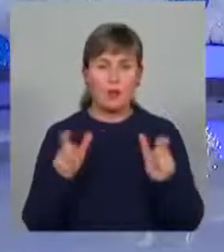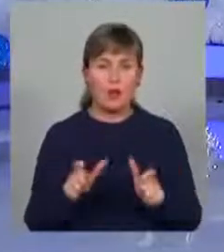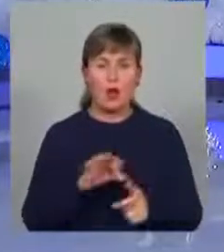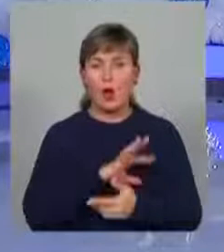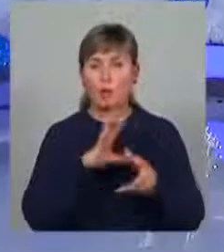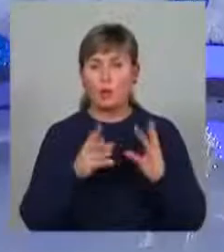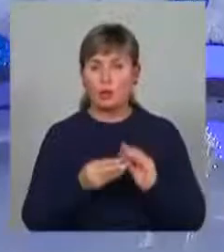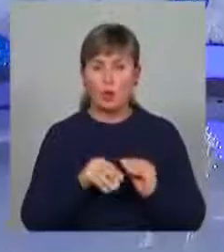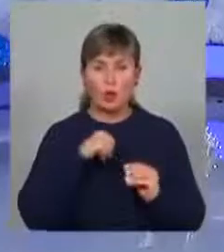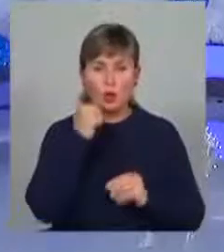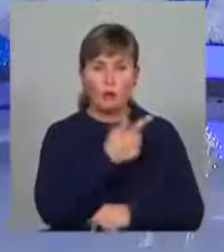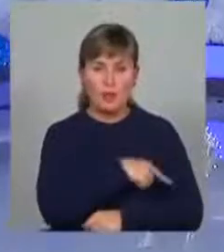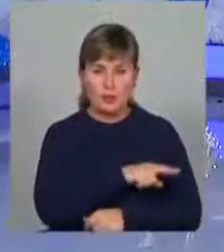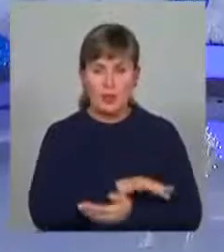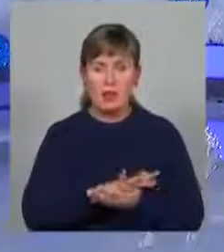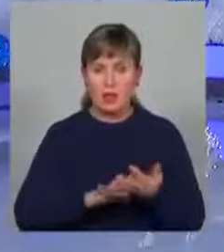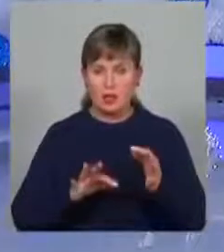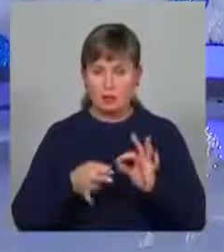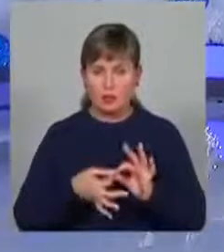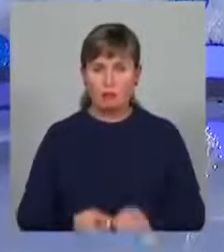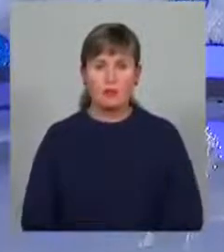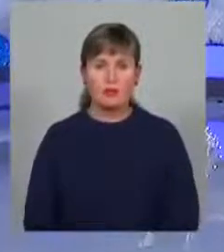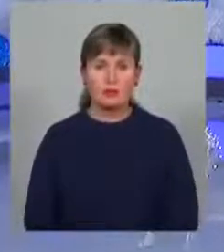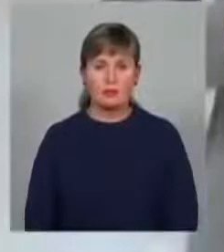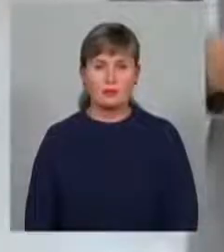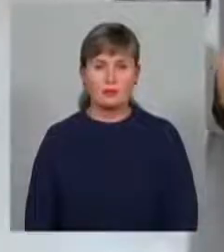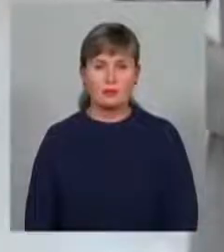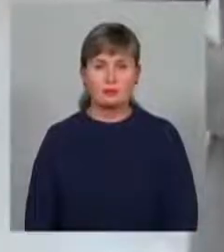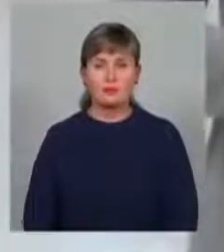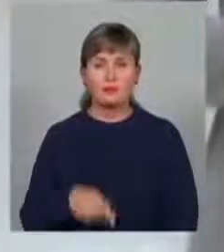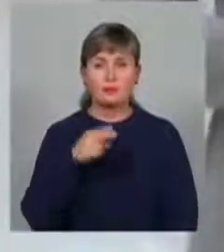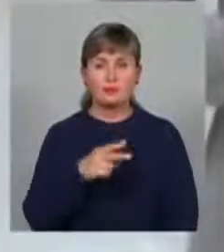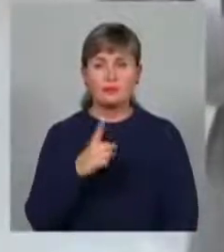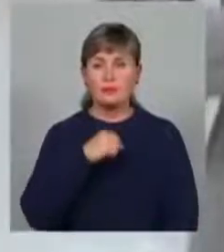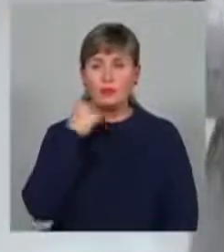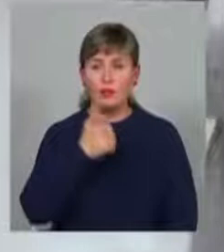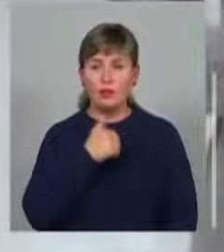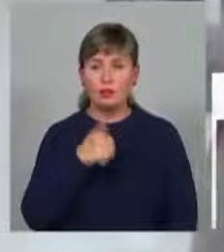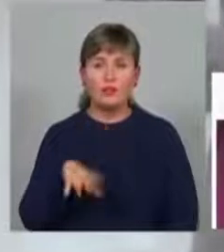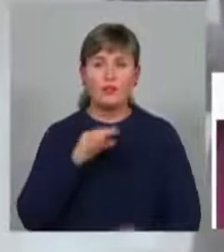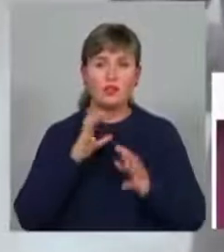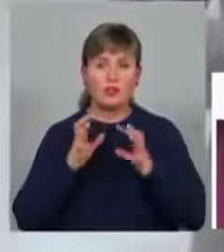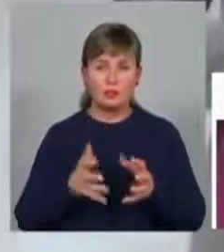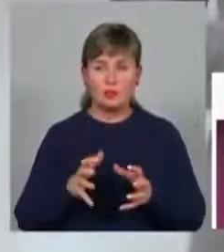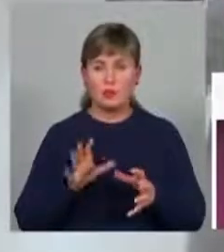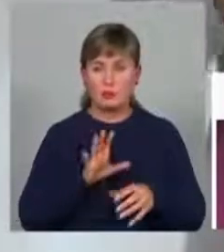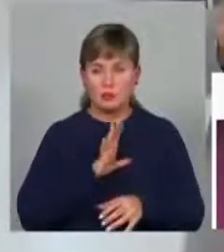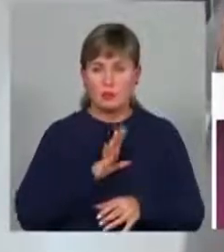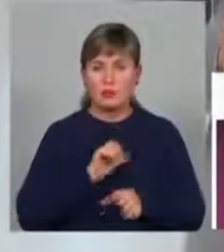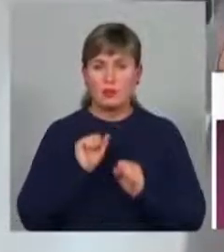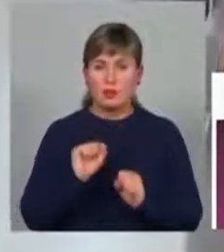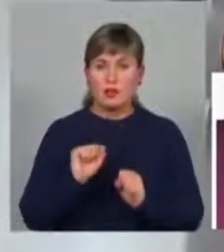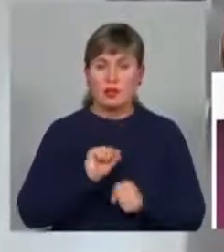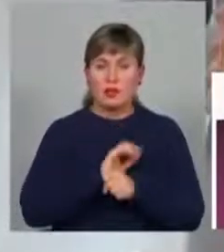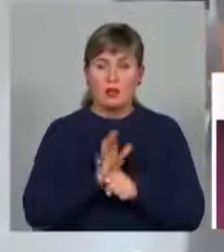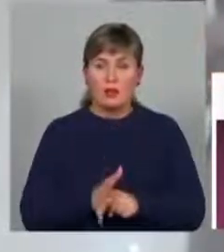итогах года в медицине материал Айданы Нураш. В 2021 году весь мир вооружился против